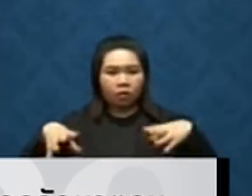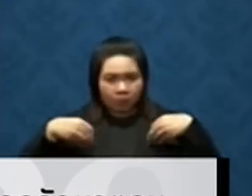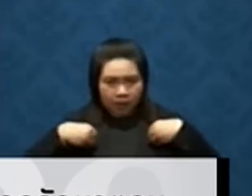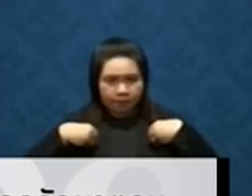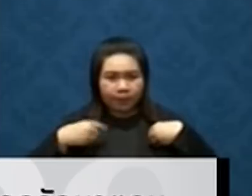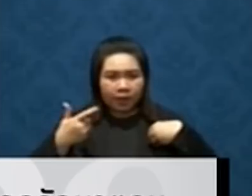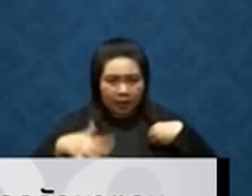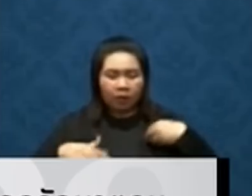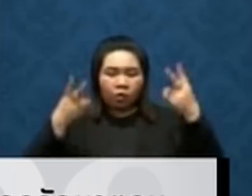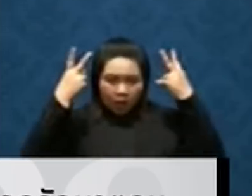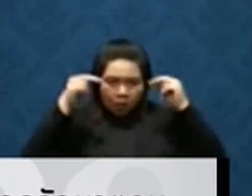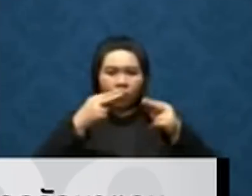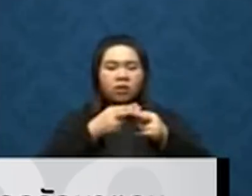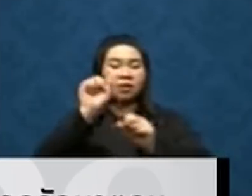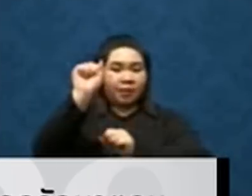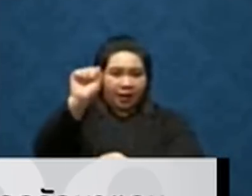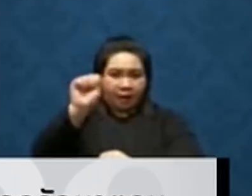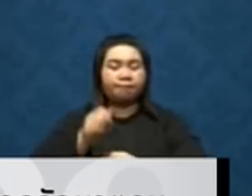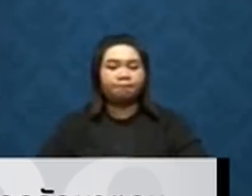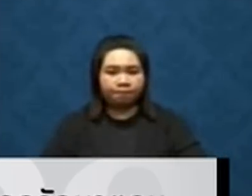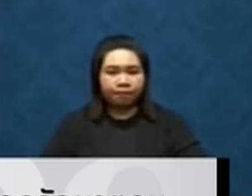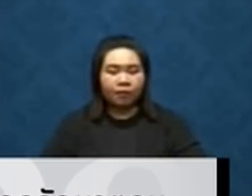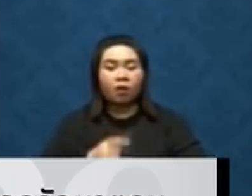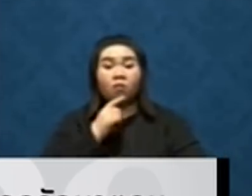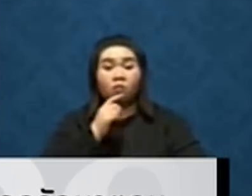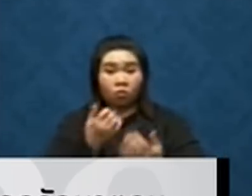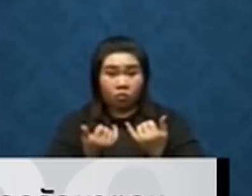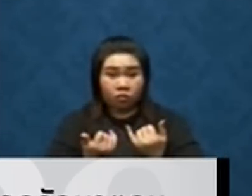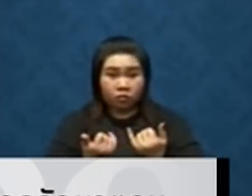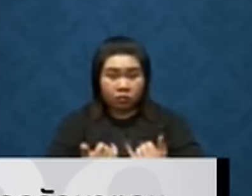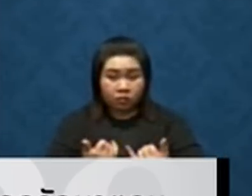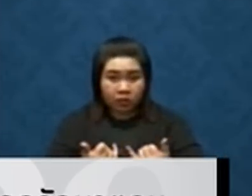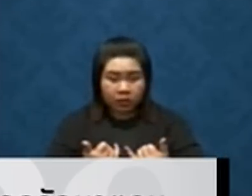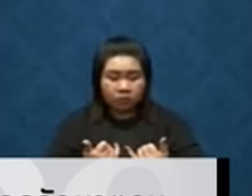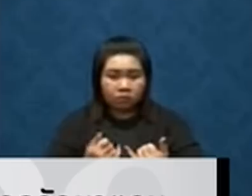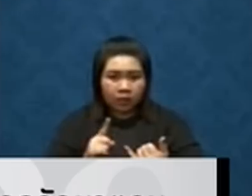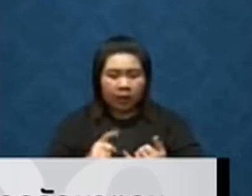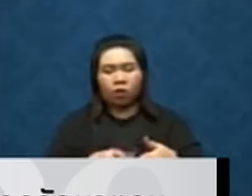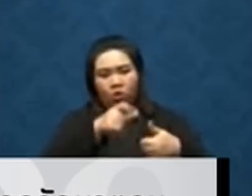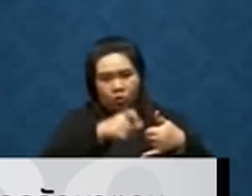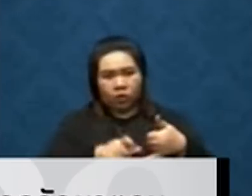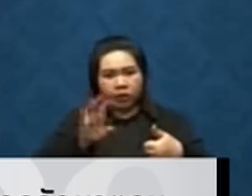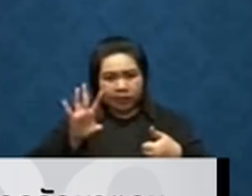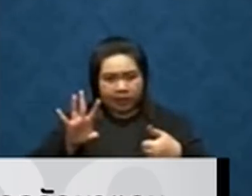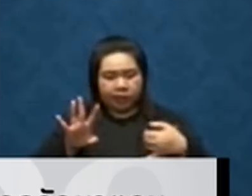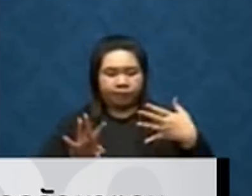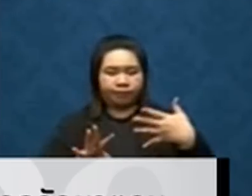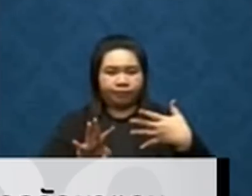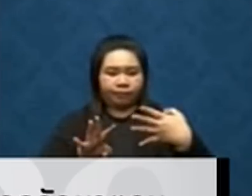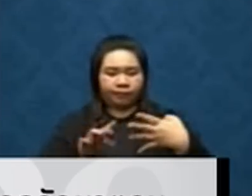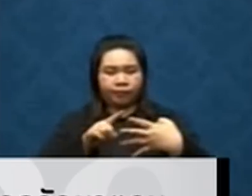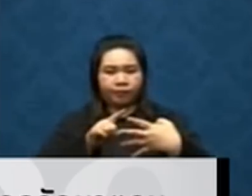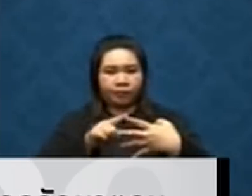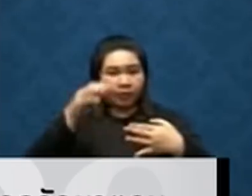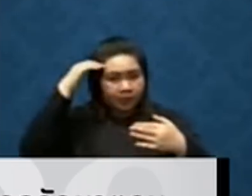าก็มีความรู้ความสามารถเพื่อให้นายกได้ปรึกษาราชการอีกทั้งประเด็นเหล่านี้เสนอผ่านสื่อมวลชนไปนานแล้วชี้แจงไปหลายครั้งเห็นว่าเสียเวลาสภาที่จะต้องม